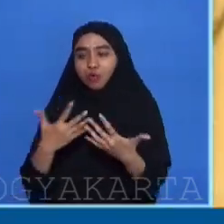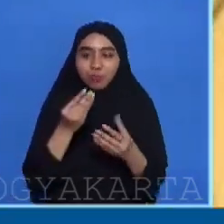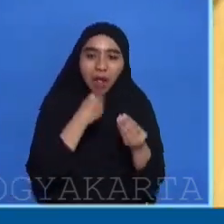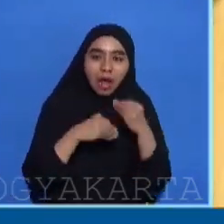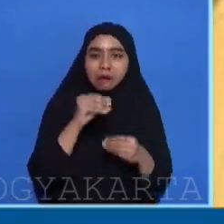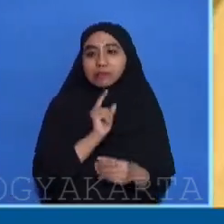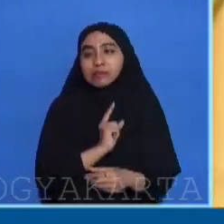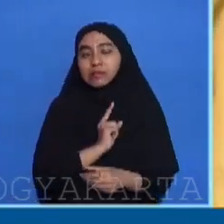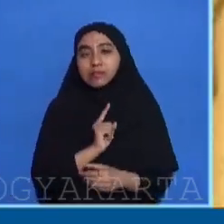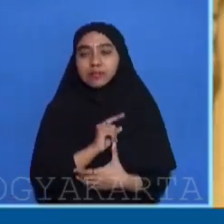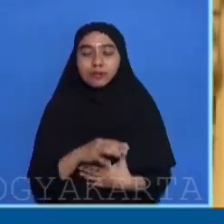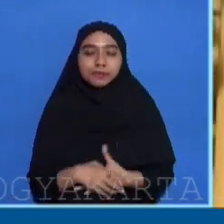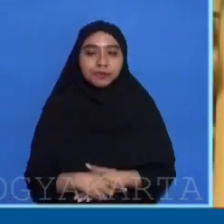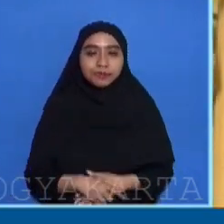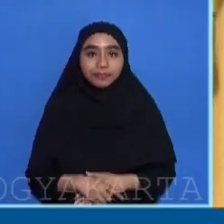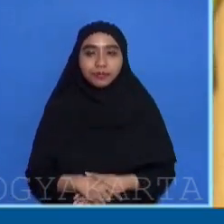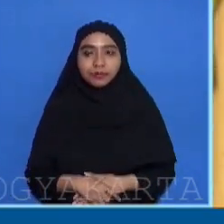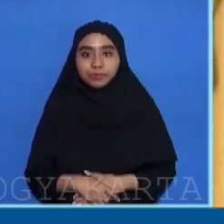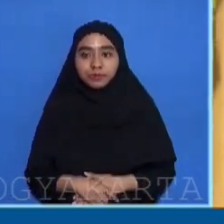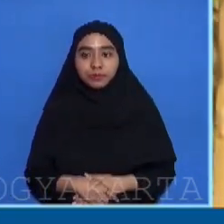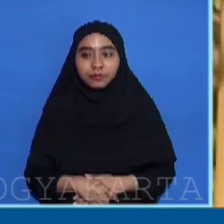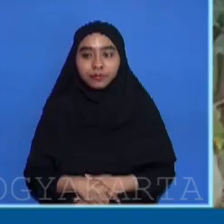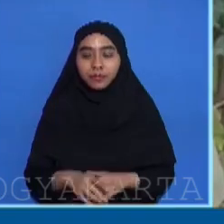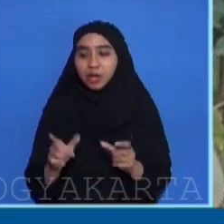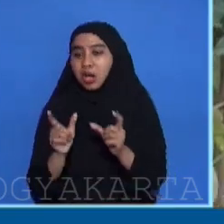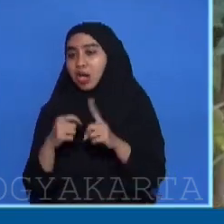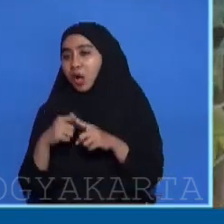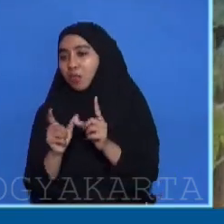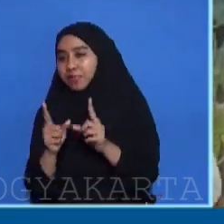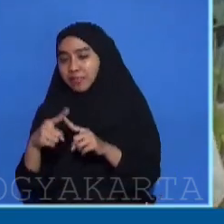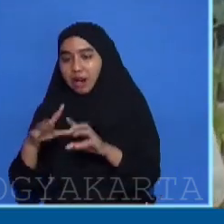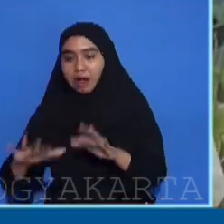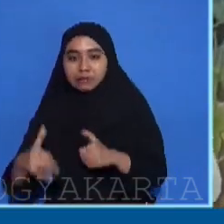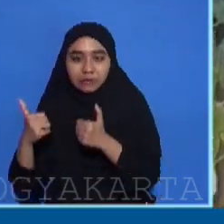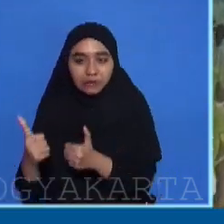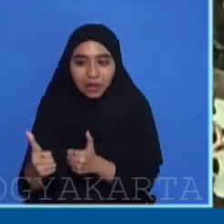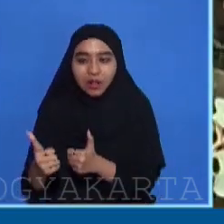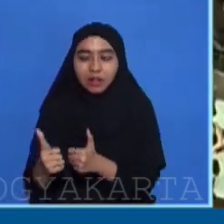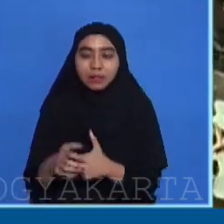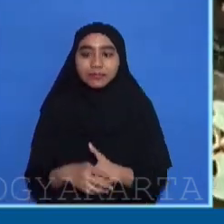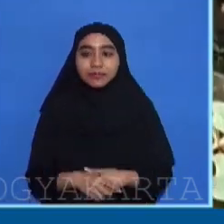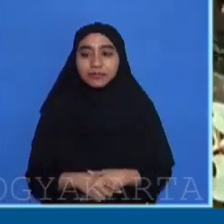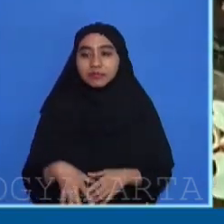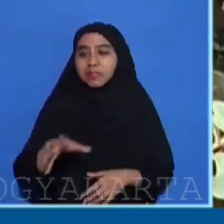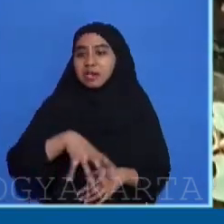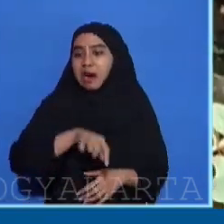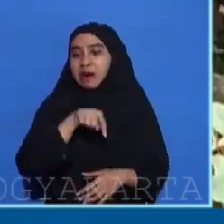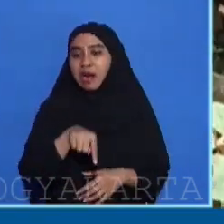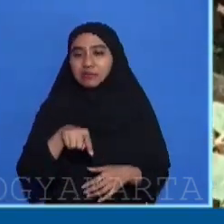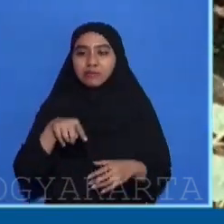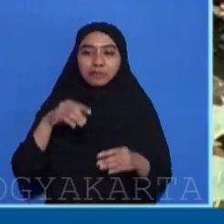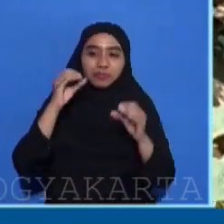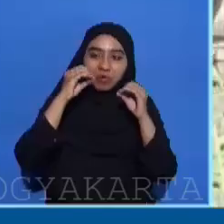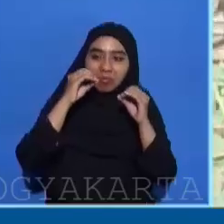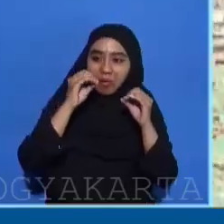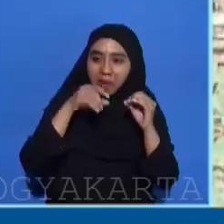piyambak. Milomboten maipun, pilih KWT Ayem Tentrem menika kasil sasap wonten ing Pasanggiri tataran Kapanewon lan badhe majeng malih